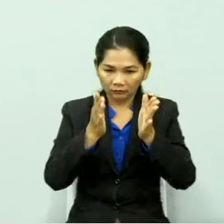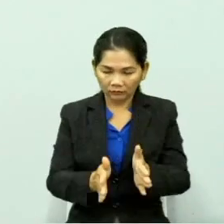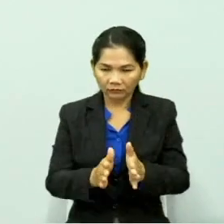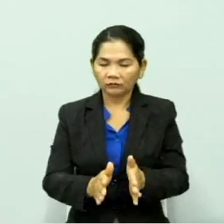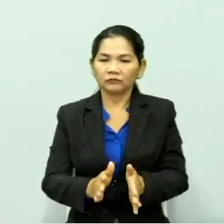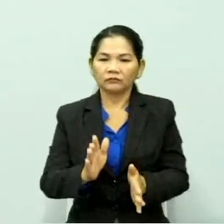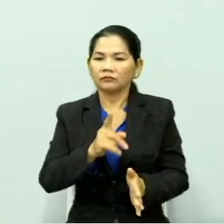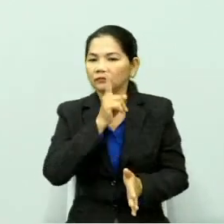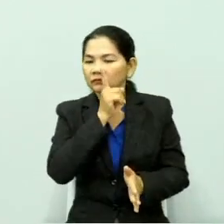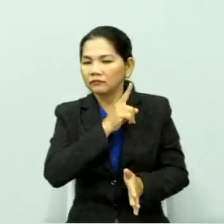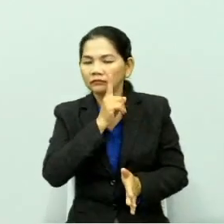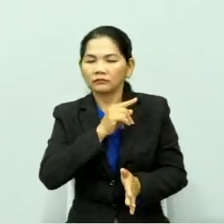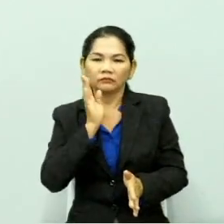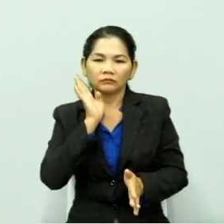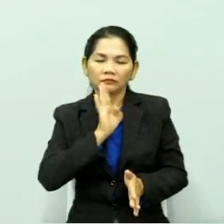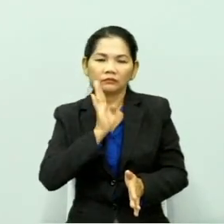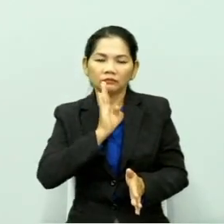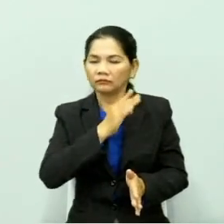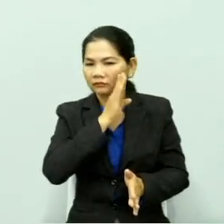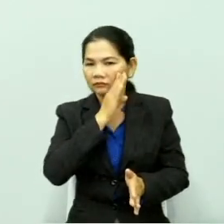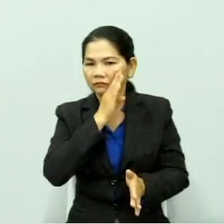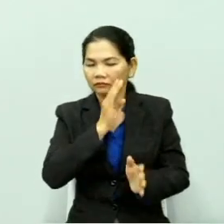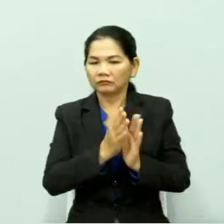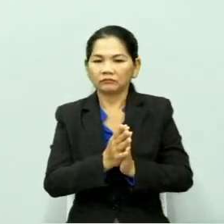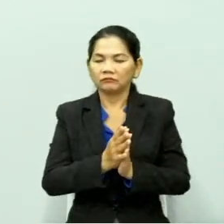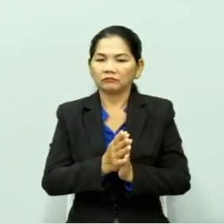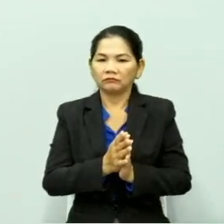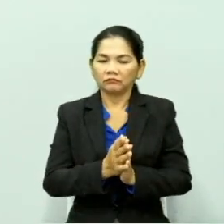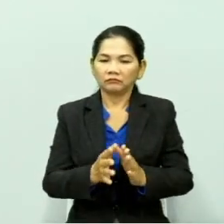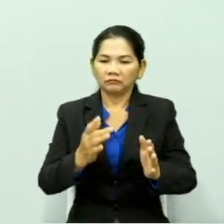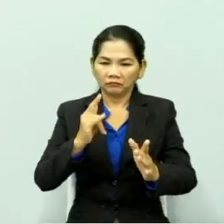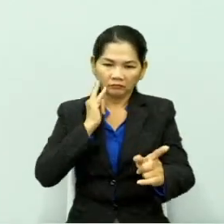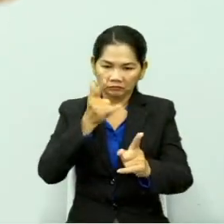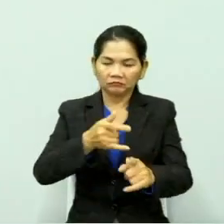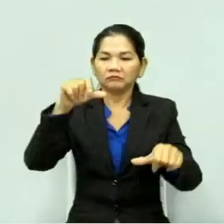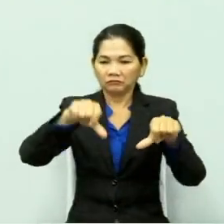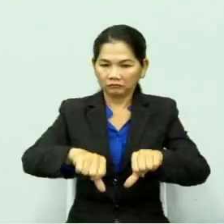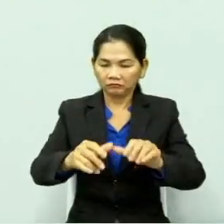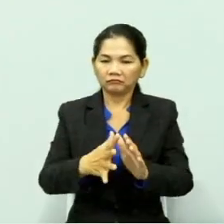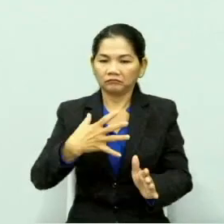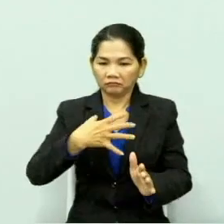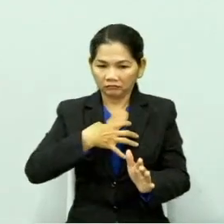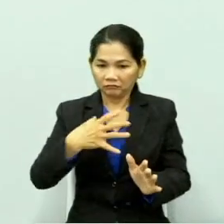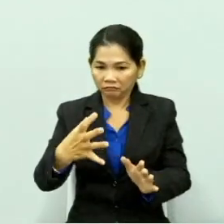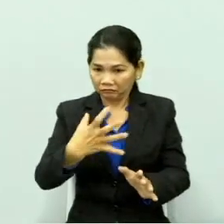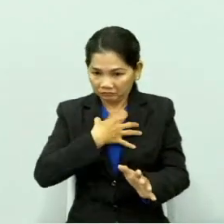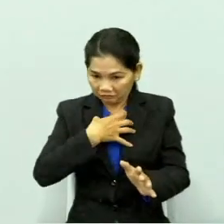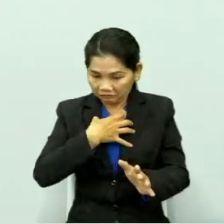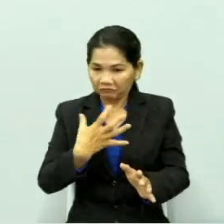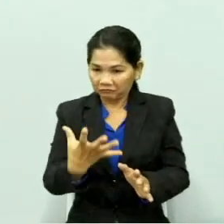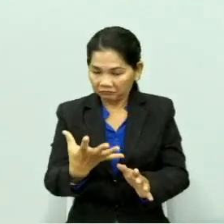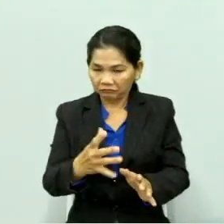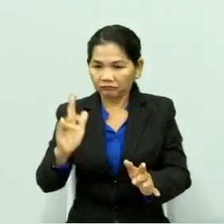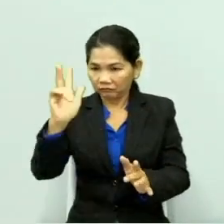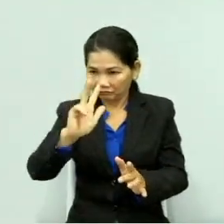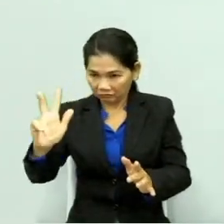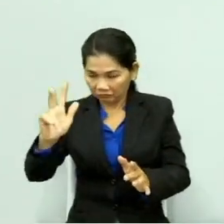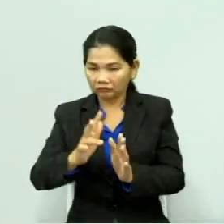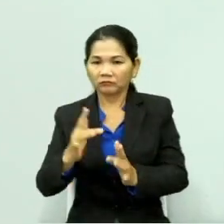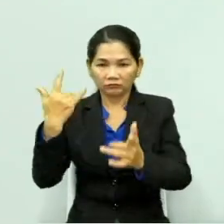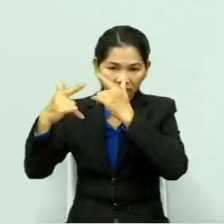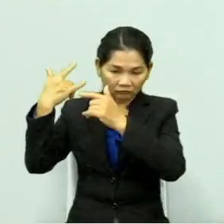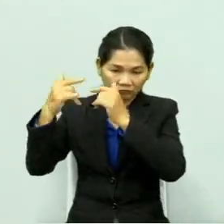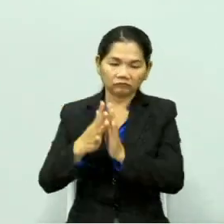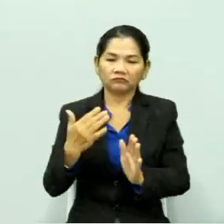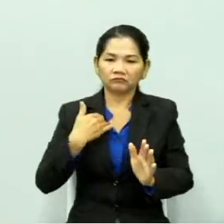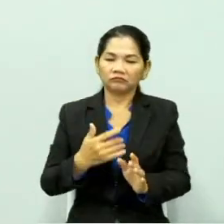chùm núi nó có nát đam miên bẩm nó à các đạo đi tham ở trong từ chả đôi đôi chia prasad bồ ra nó bao dương đôi